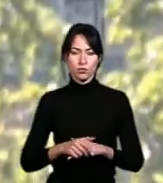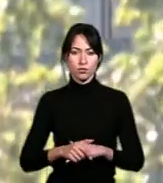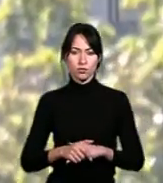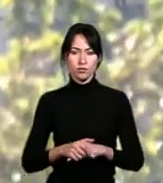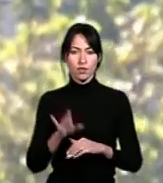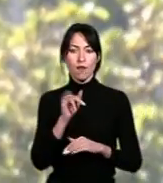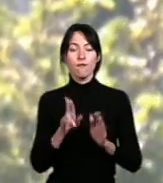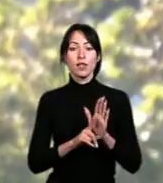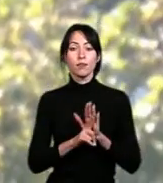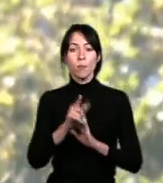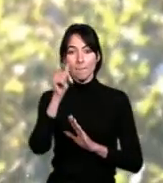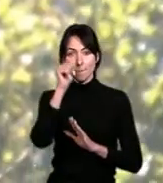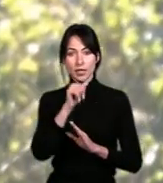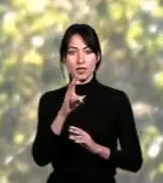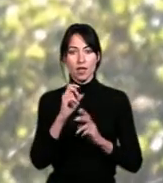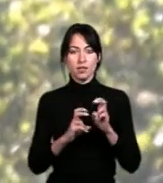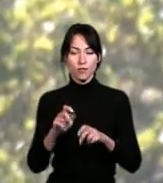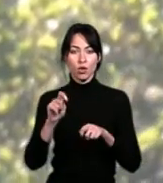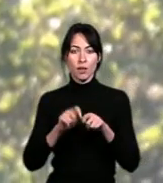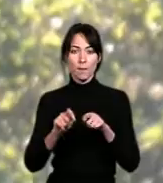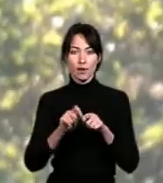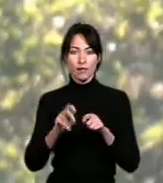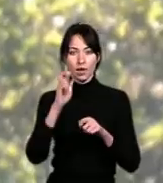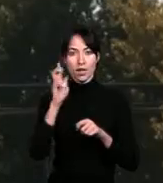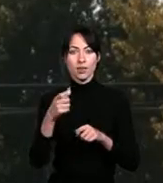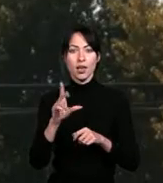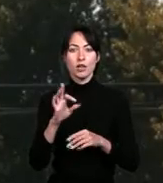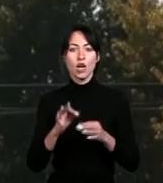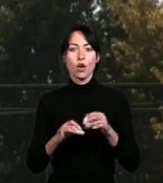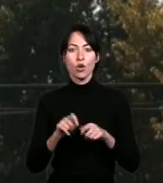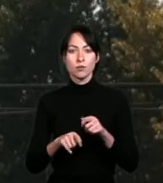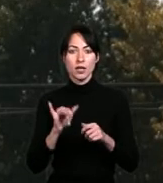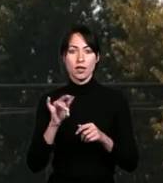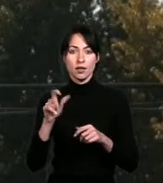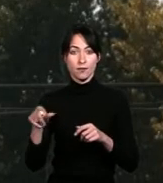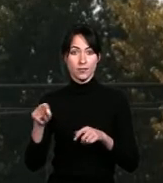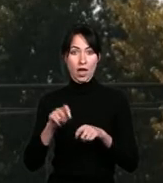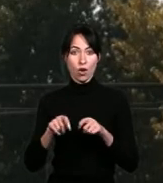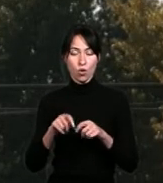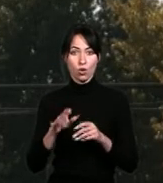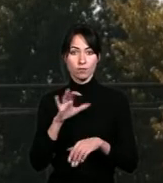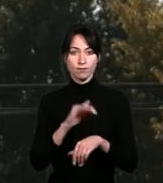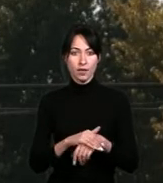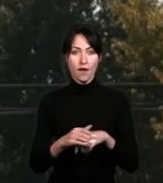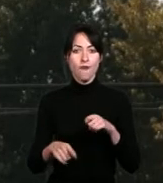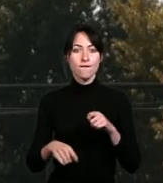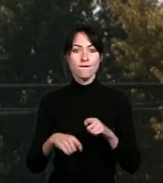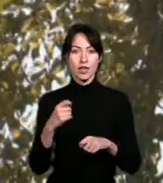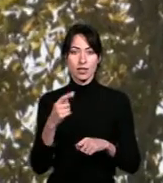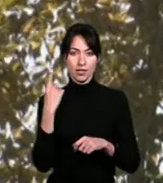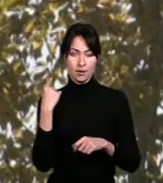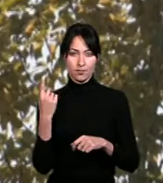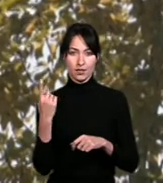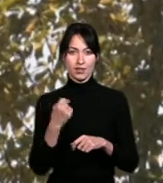Від початку місяця на заводі триває перевірка Держекоінспекції. Екологи зафіксували викиди і наприкінці минулого тижня виписали штраф